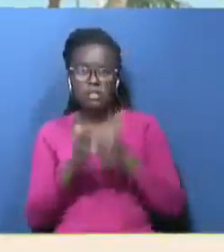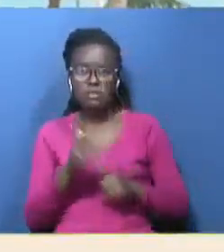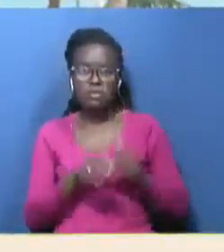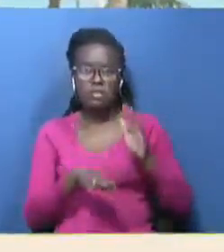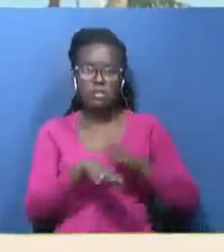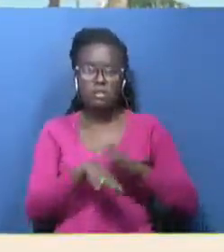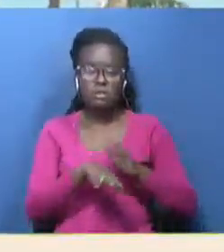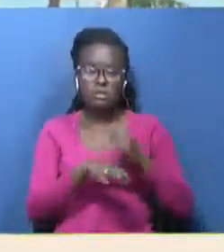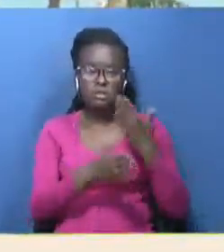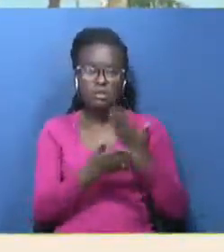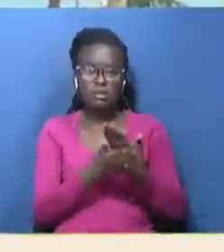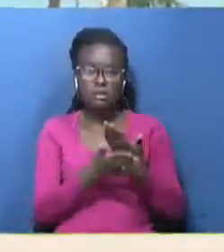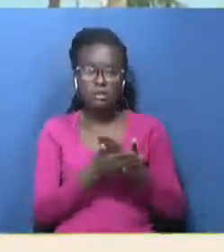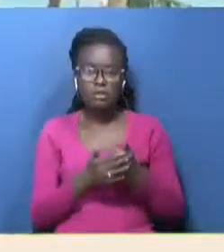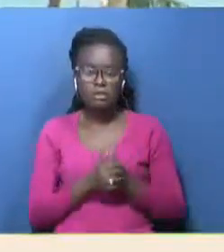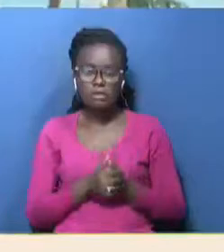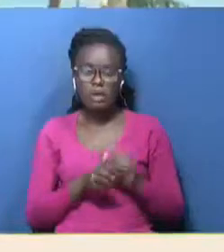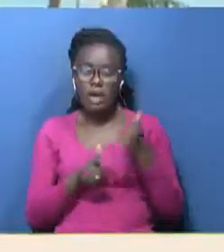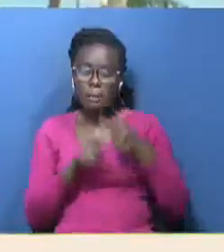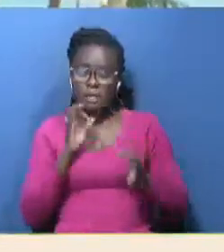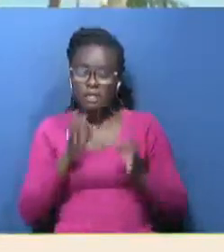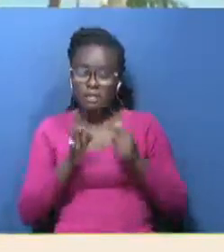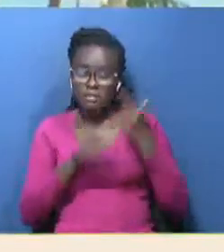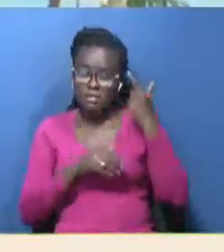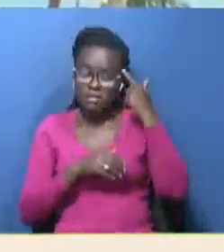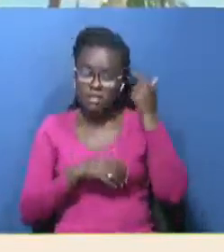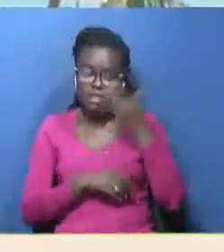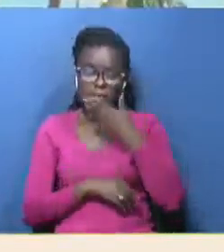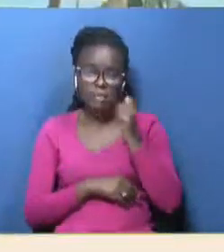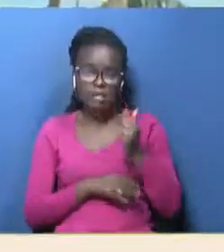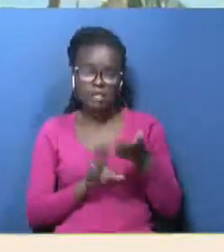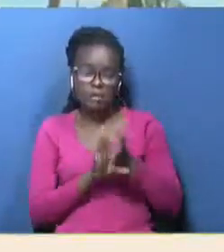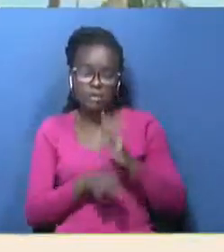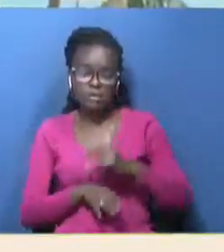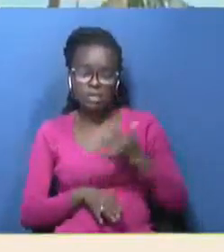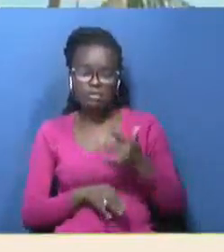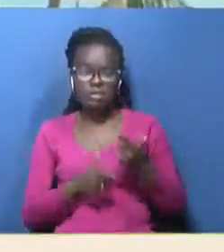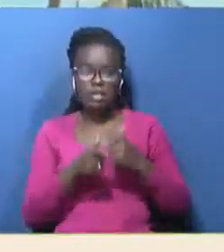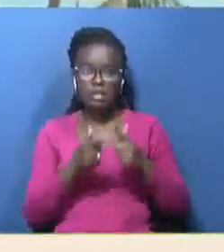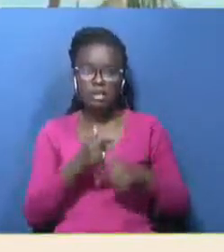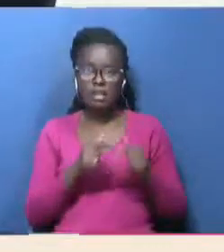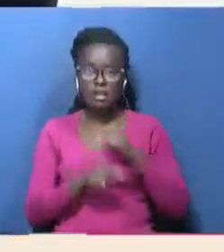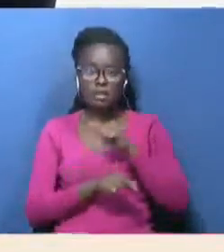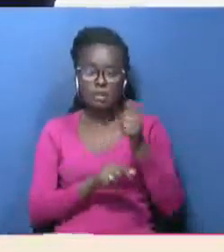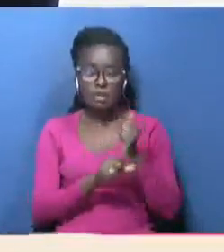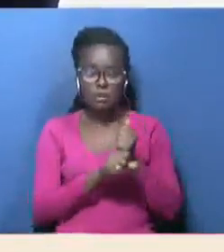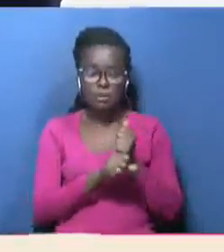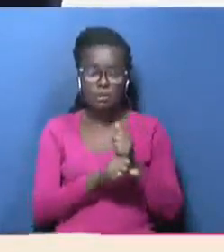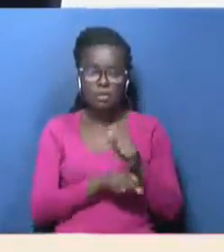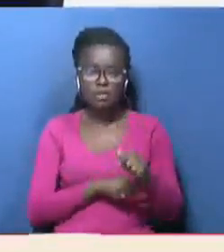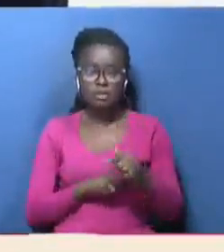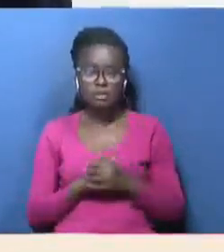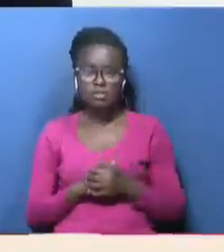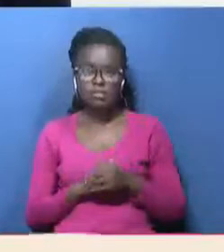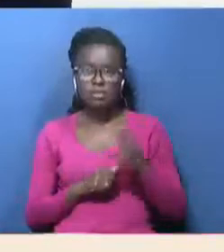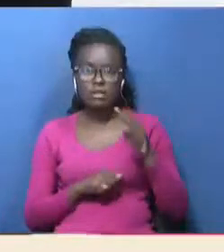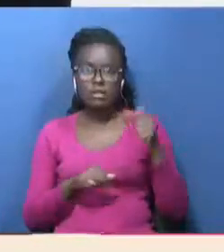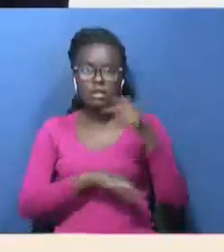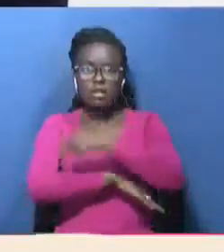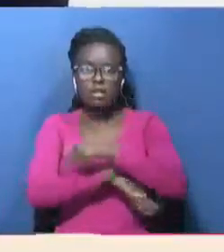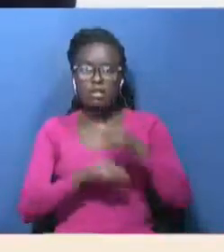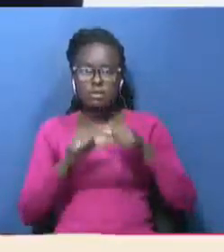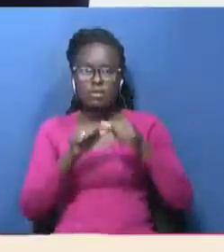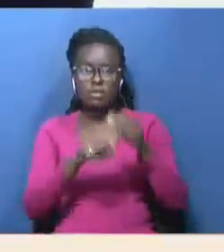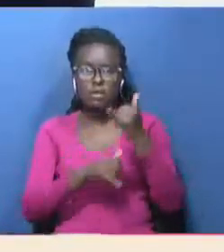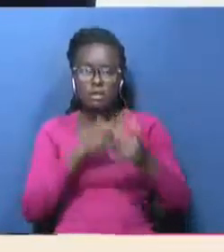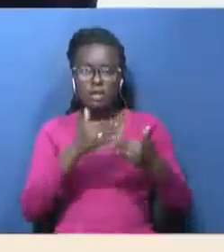wega thengai no mangiona ni wega meherie kia wega ri uguo niguo tungikorwo tukienda muno guku thiko igithie na mbere